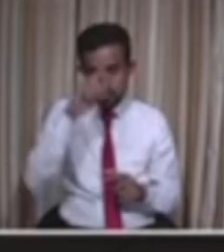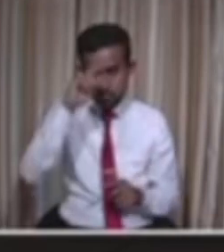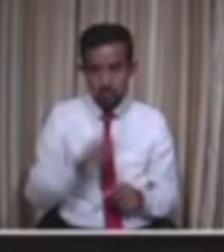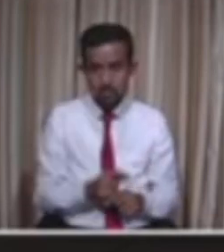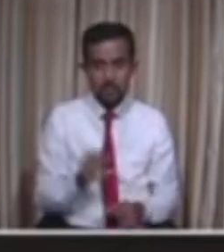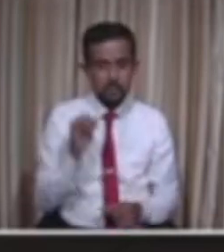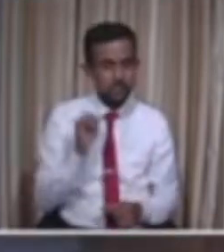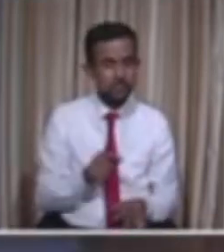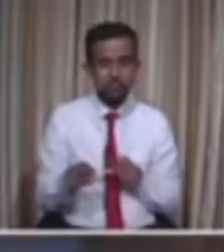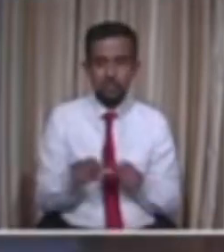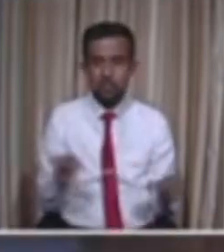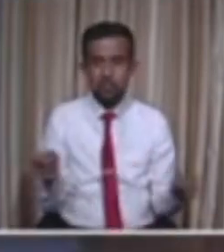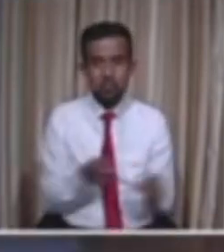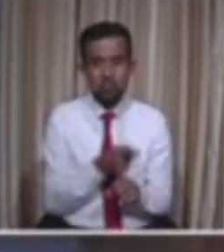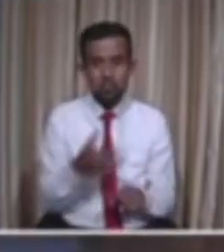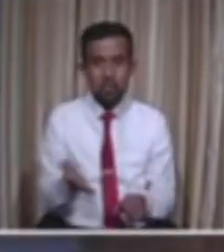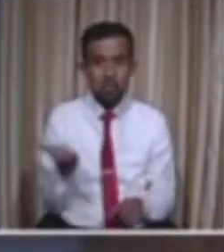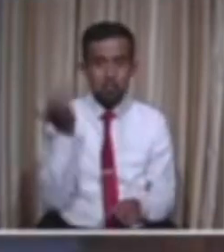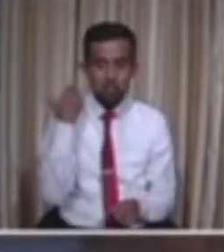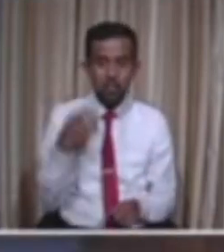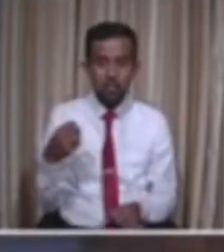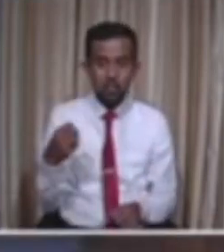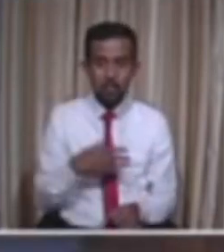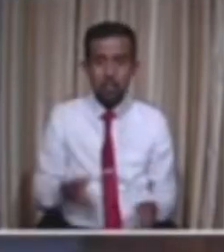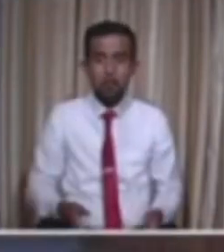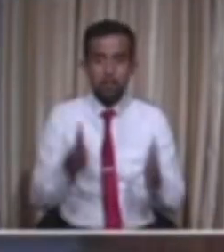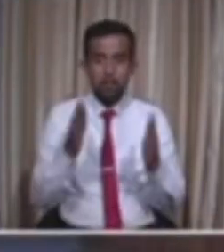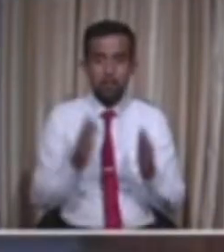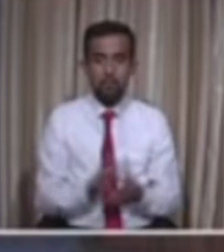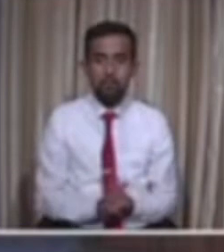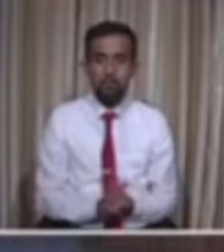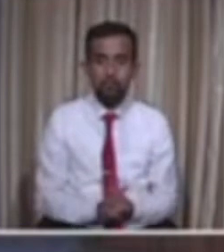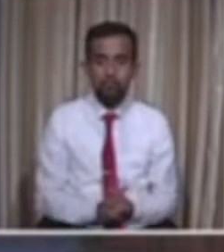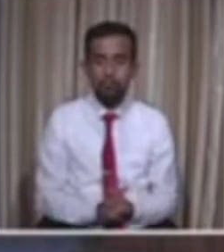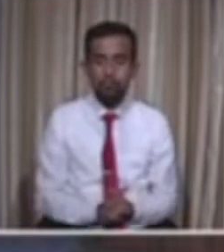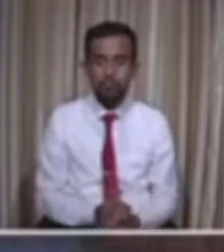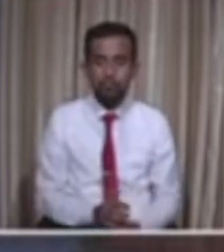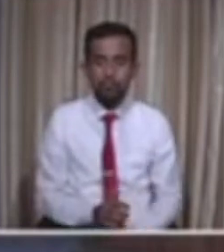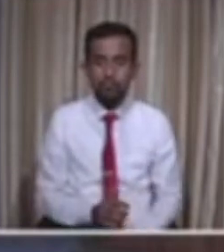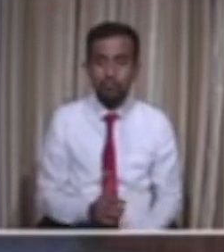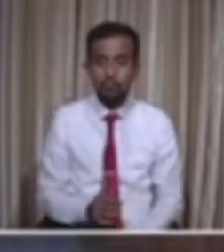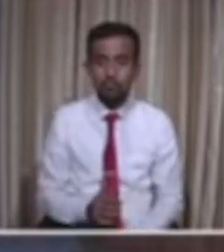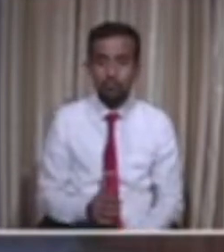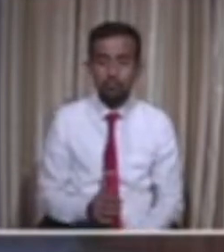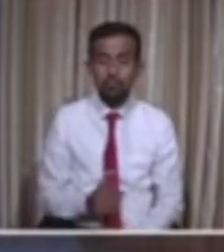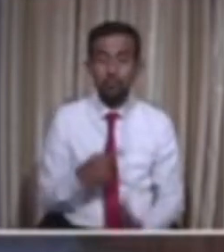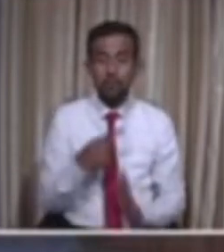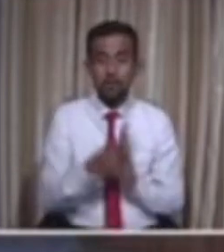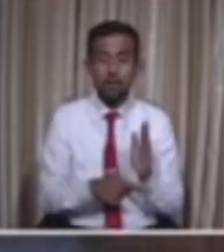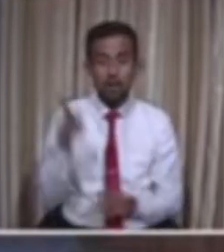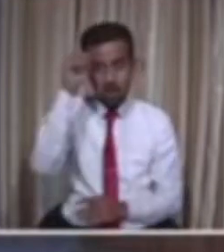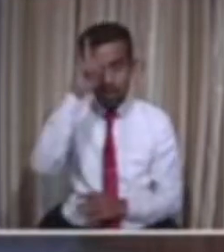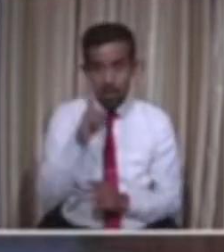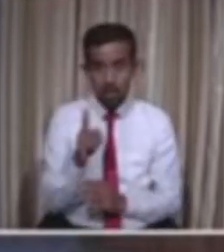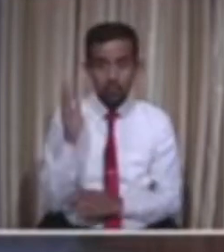ලෙස ඝාතනය කරනවා පසුගිය දිනයක මහමග විශේෂයෙන්ම මේ රටේ ආගමික ශාස්ත්‍රවරු මේ